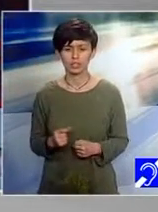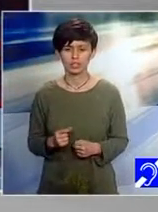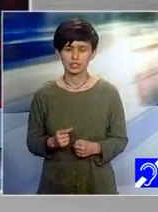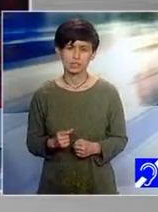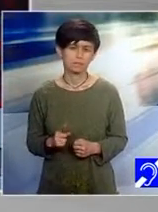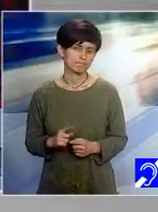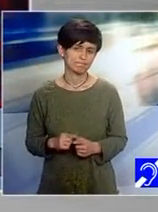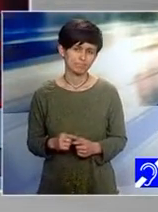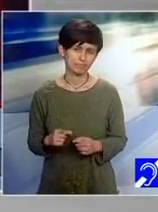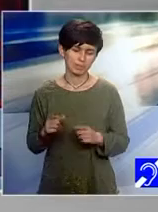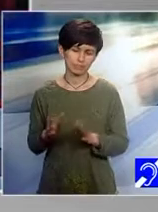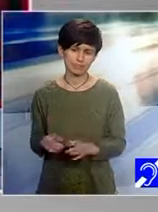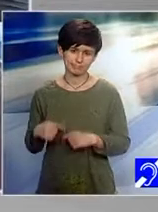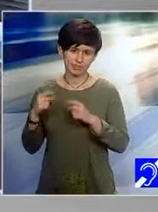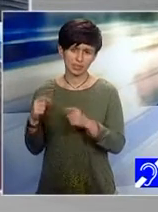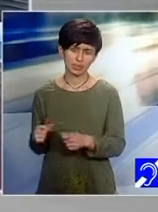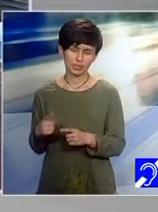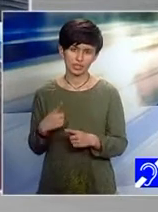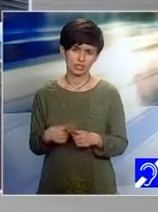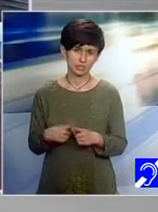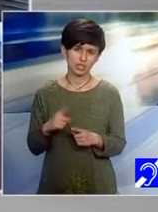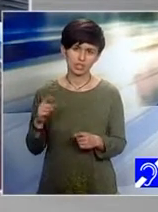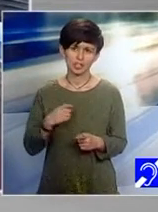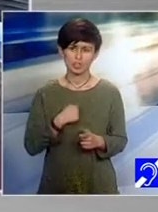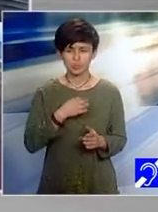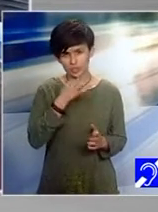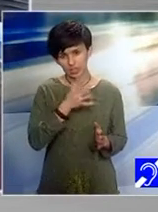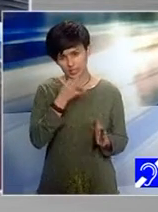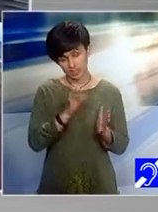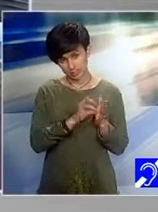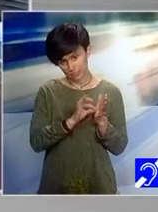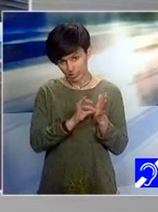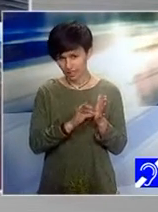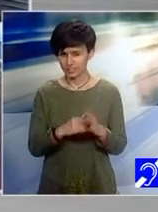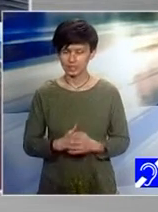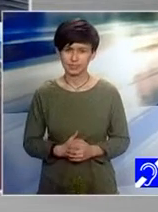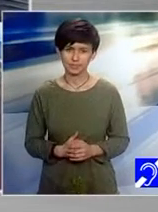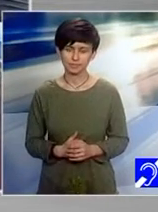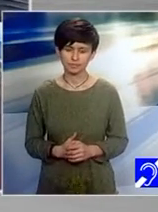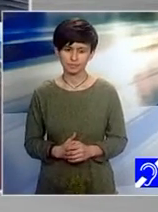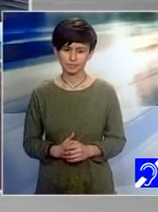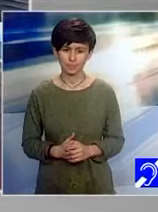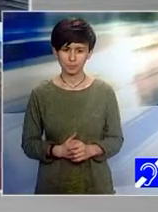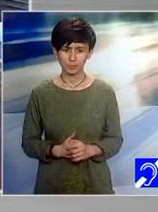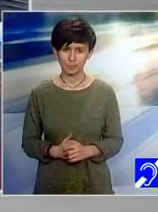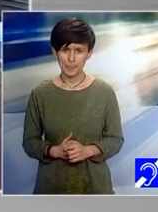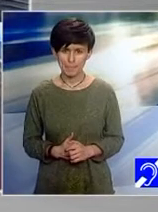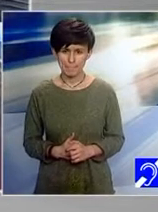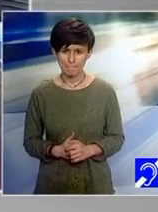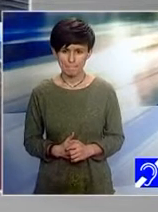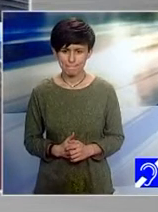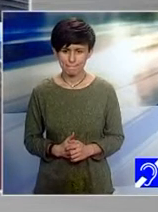nu pot să dau detalii, că nu le am, unde altceva, dar